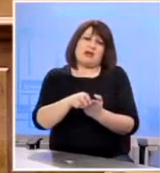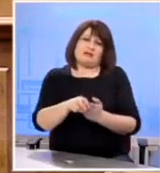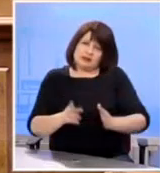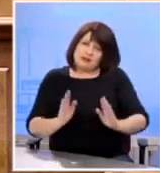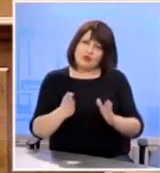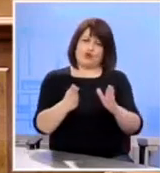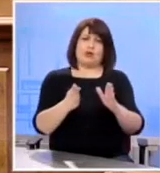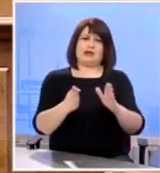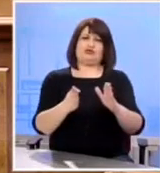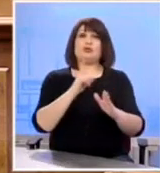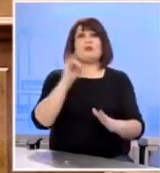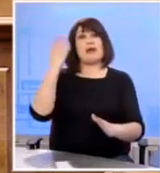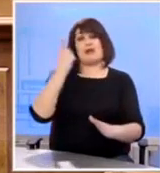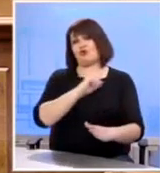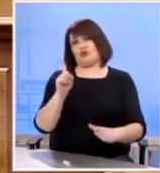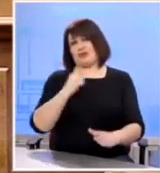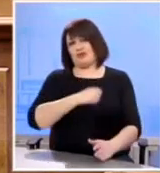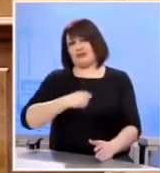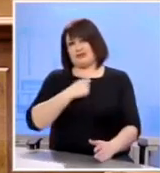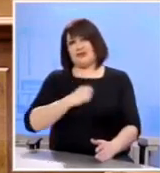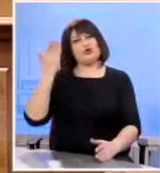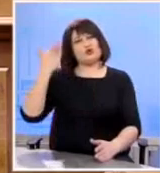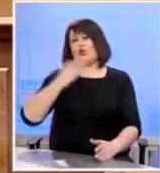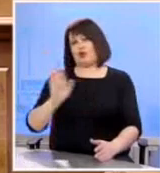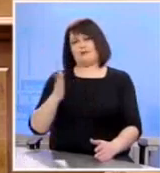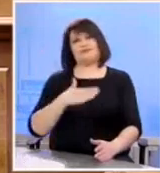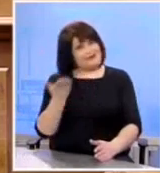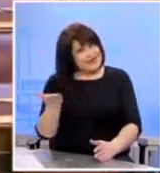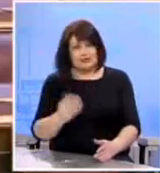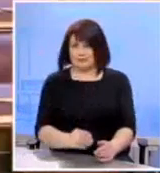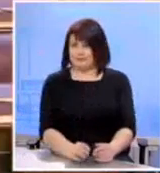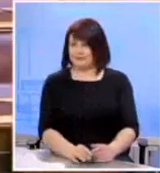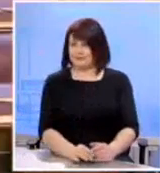κατεύθυνση από αυτή που δυστυχώς ακολουθούσαμε τα τελευταία χρόνια. Ευχαριστώ πάρα